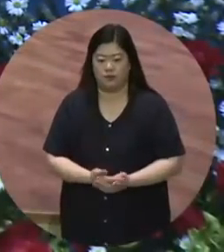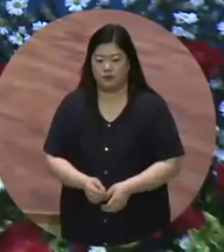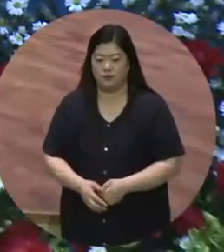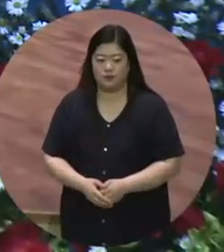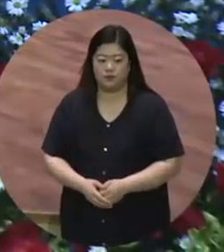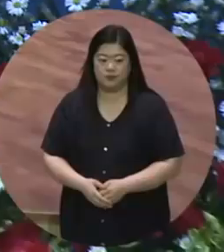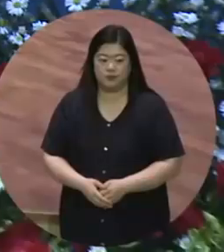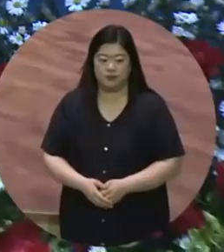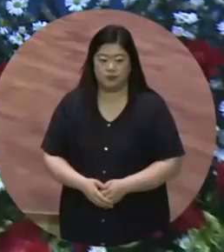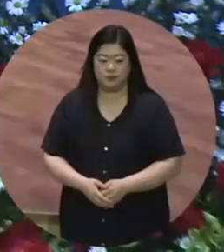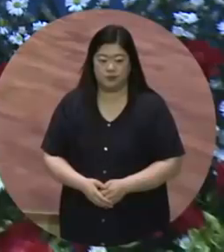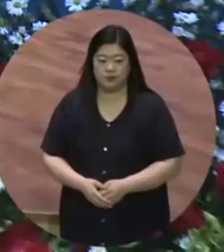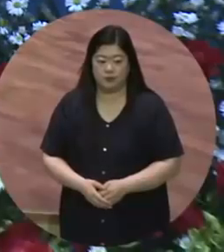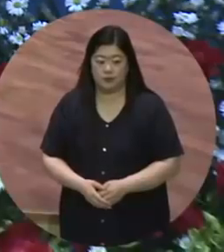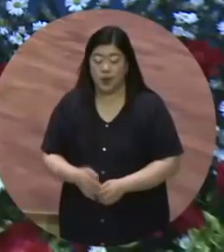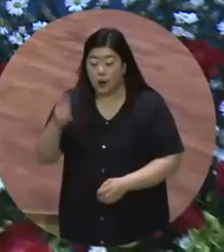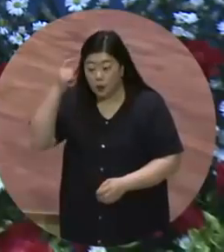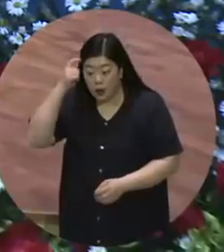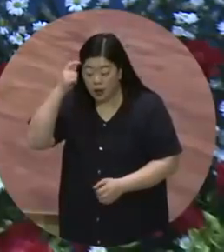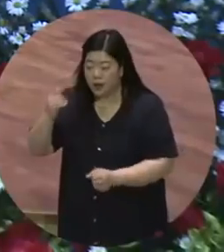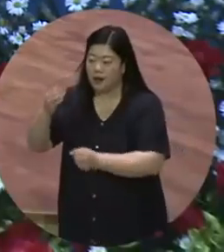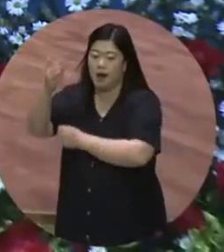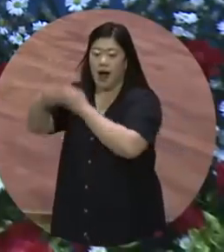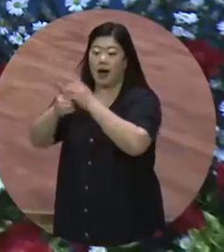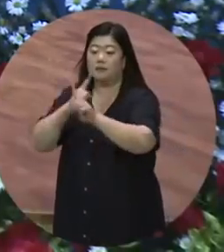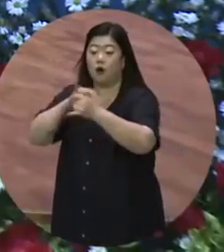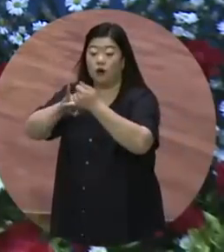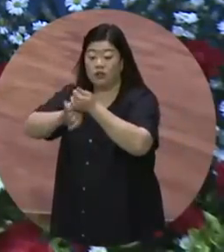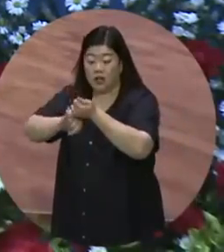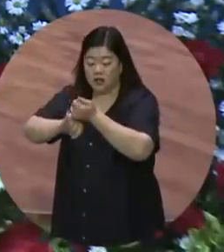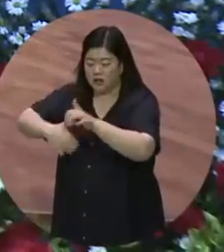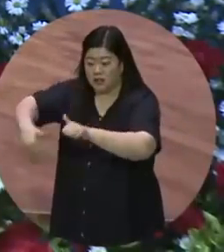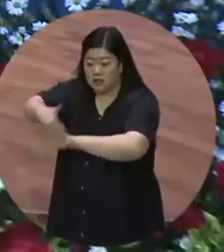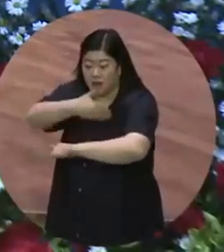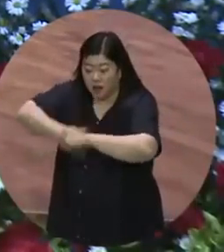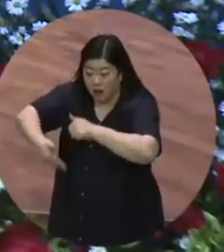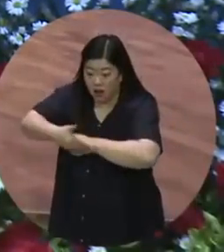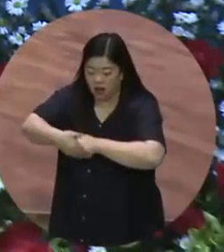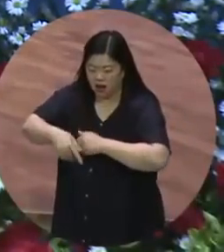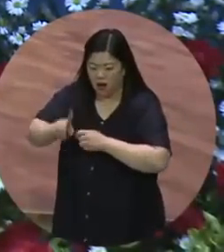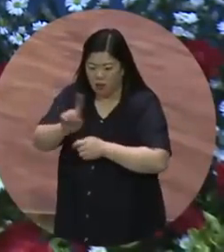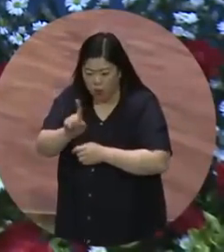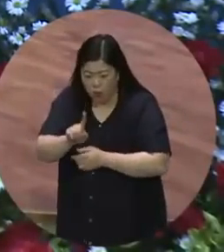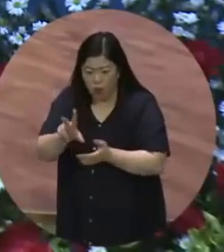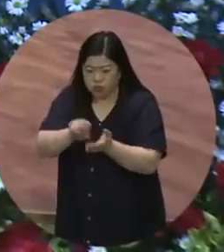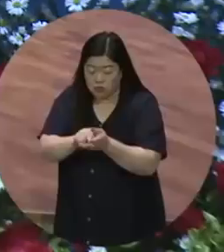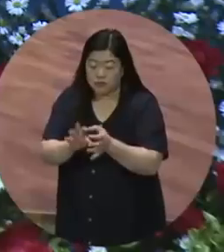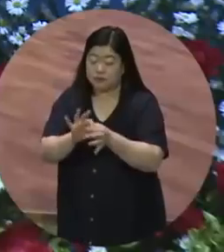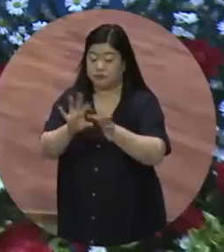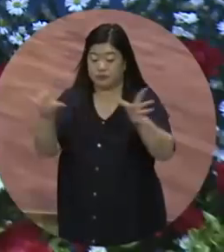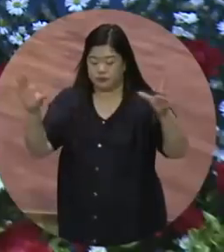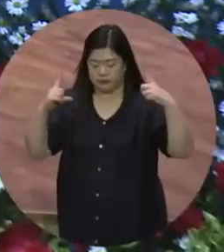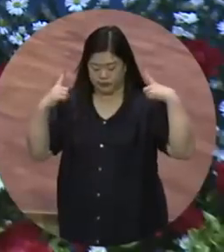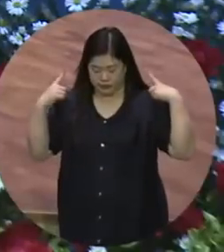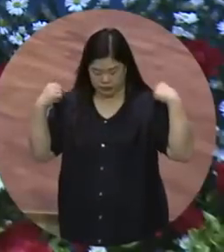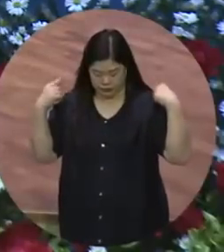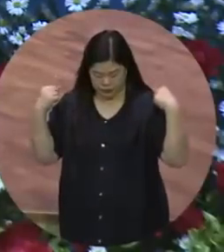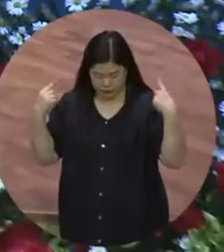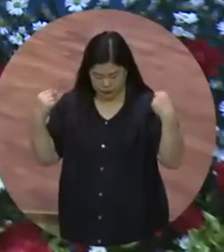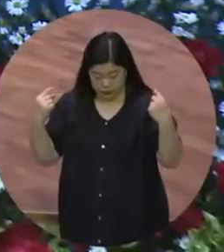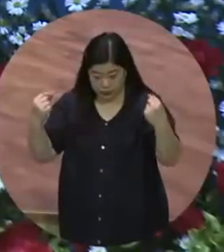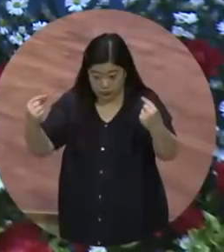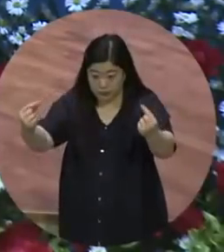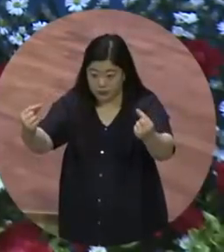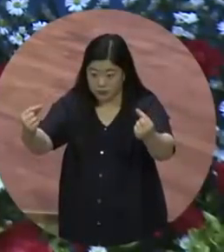하나님의 언약은 어떤 상황과 여건 속에서도 변치 않고 계속하면서 반드시 성취가 됩니다. 아브라함과